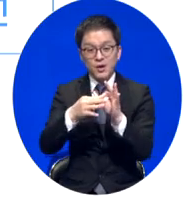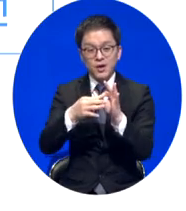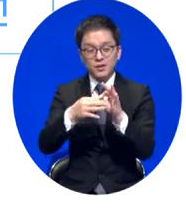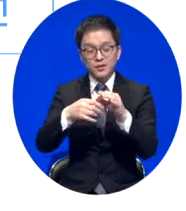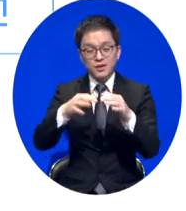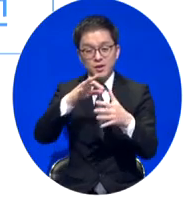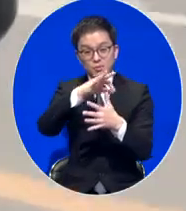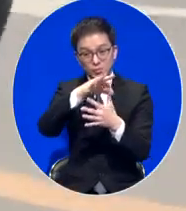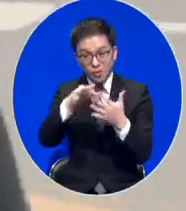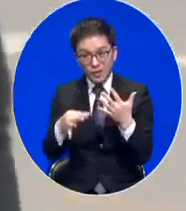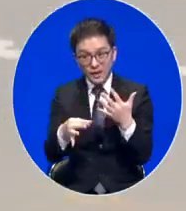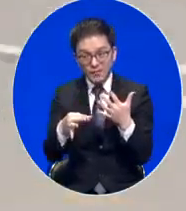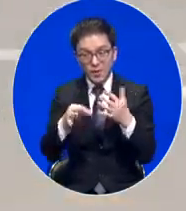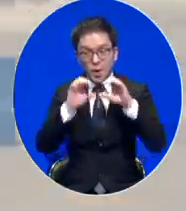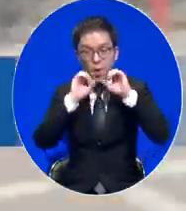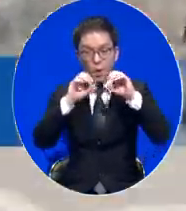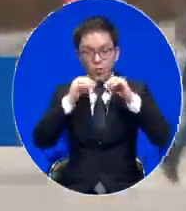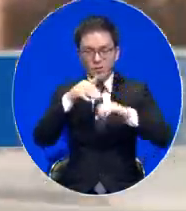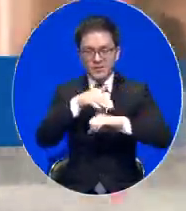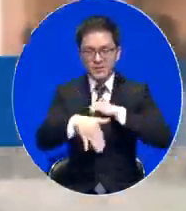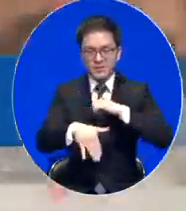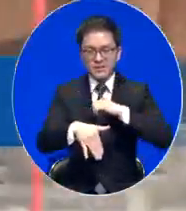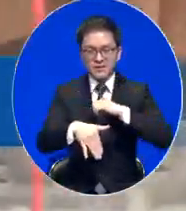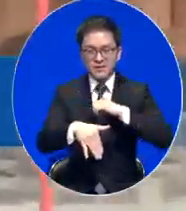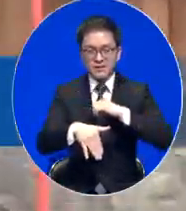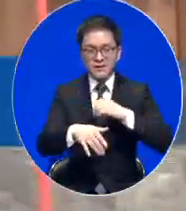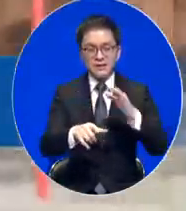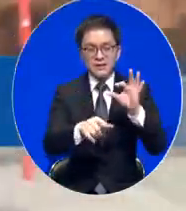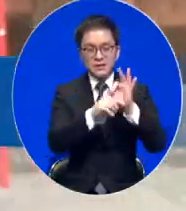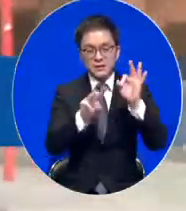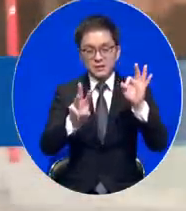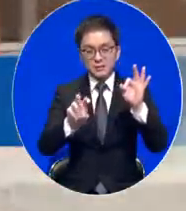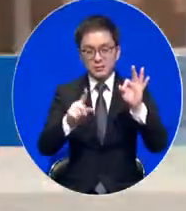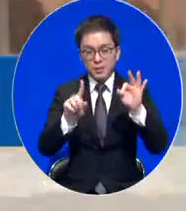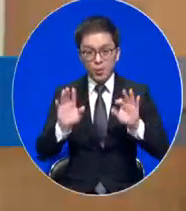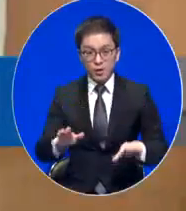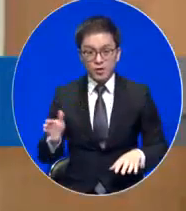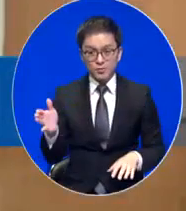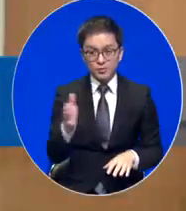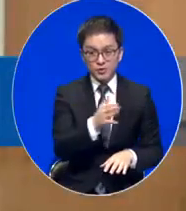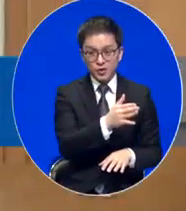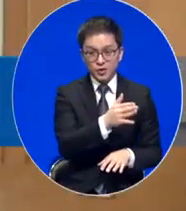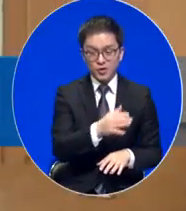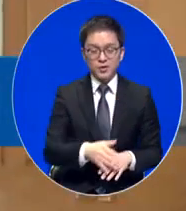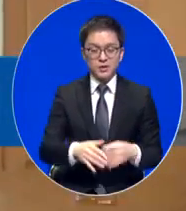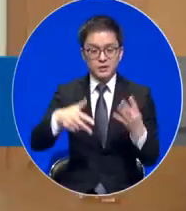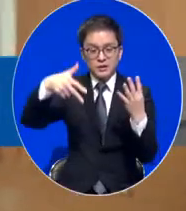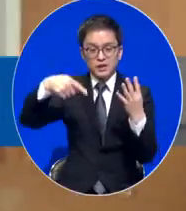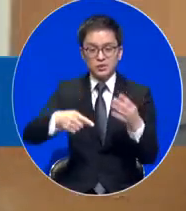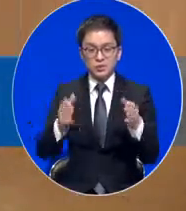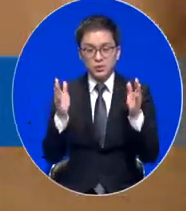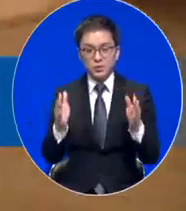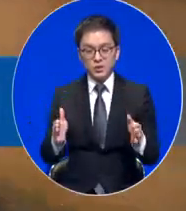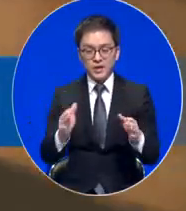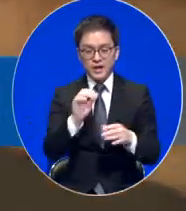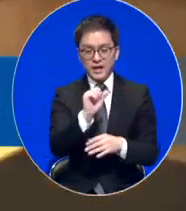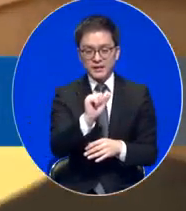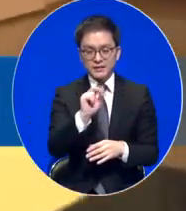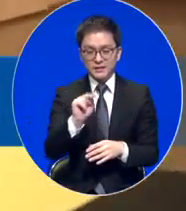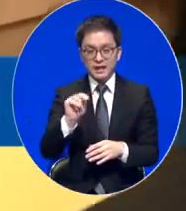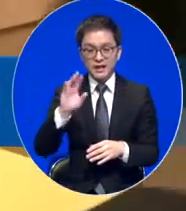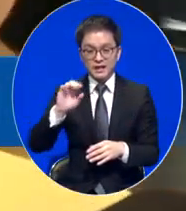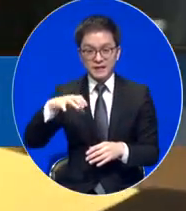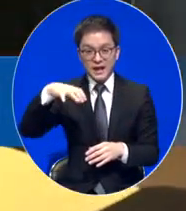하고 있습니다. 이런 분위기를 전 사회적으로 확산하기 위해 보건복지부는 오늘부터 4주간 SNS